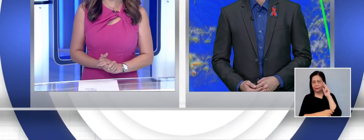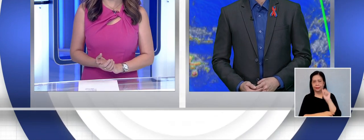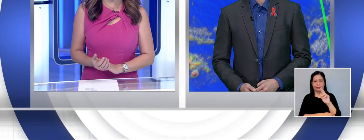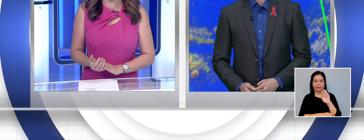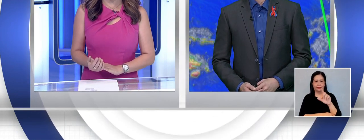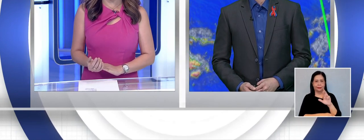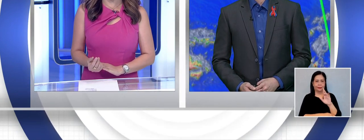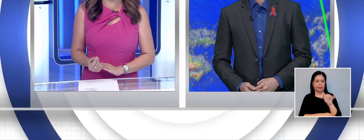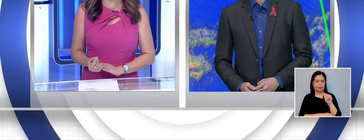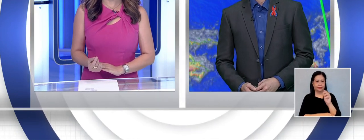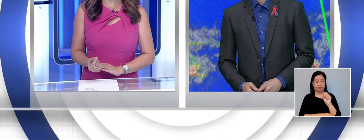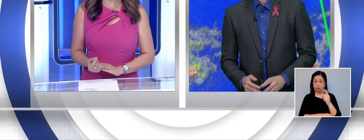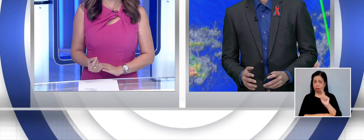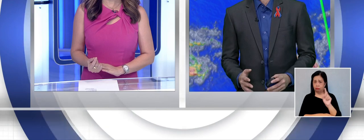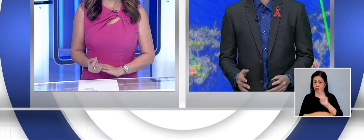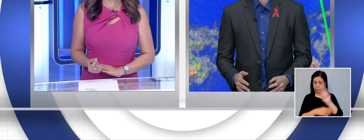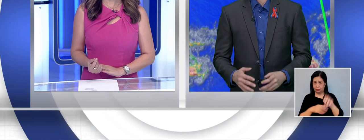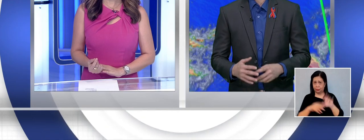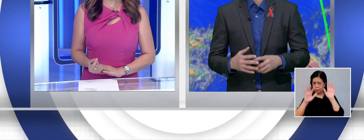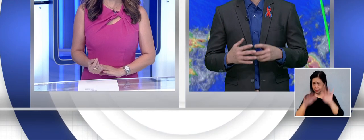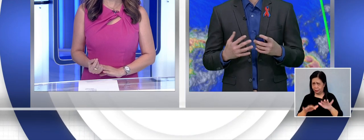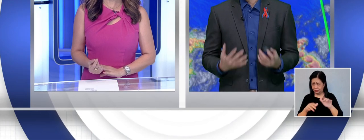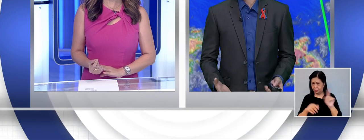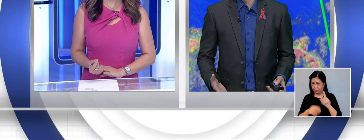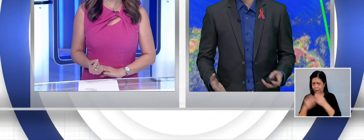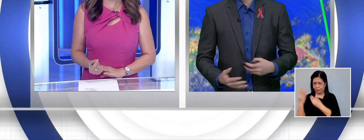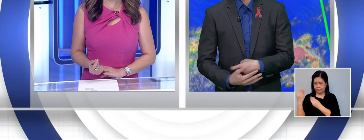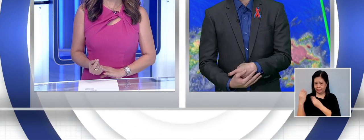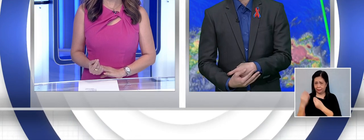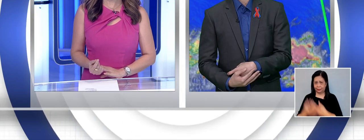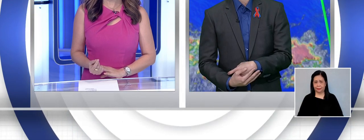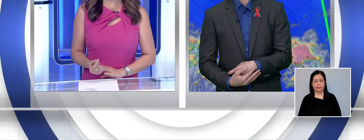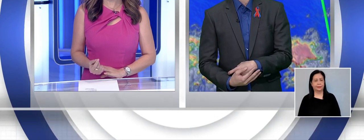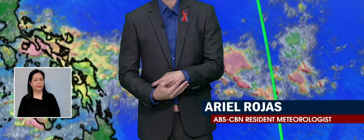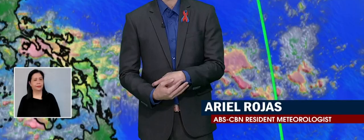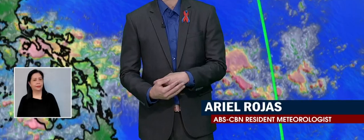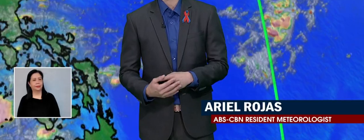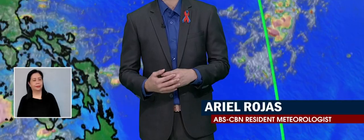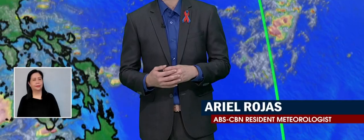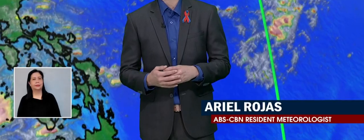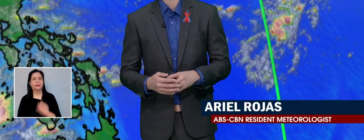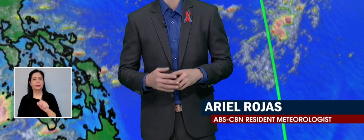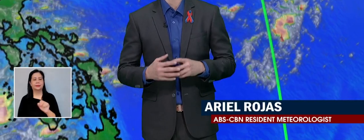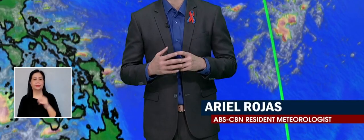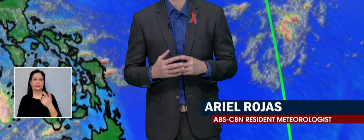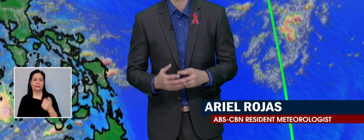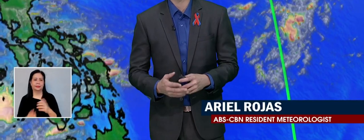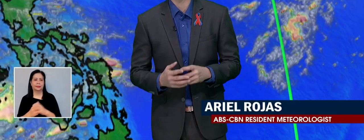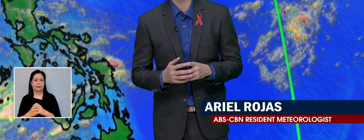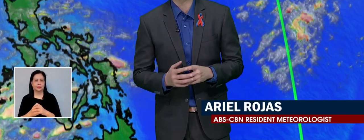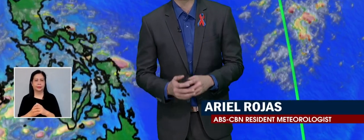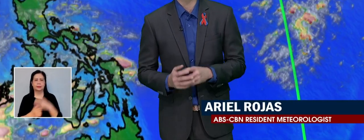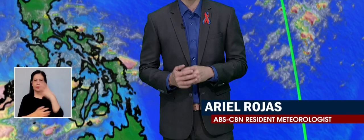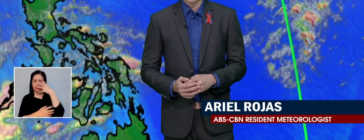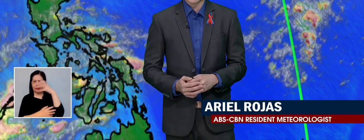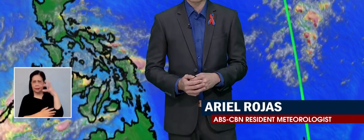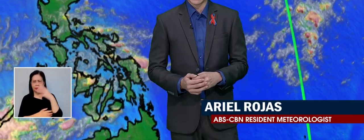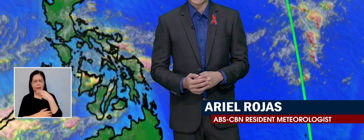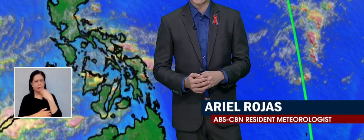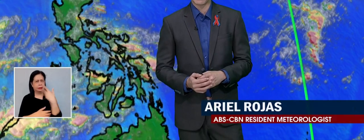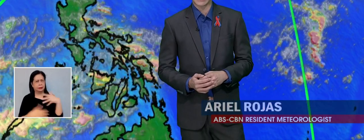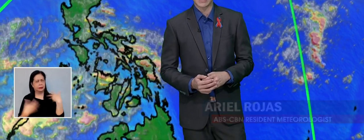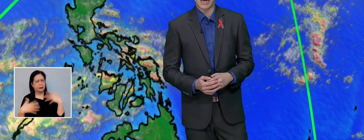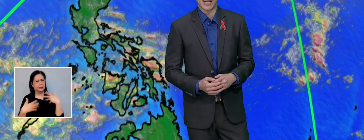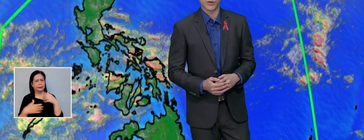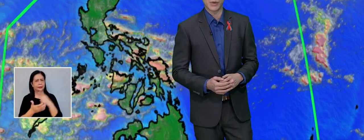maulan ba ang weekend natin? Karen, makakapaglaba at makakapamasyal ang ating mga kapamilya dahil magiging maaraw at mainit sa malaking